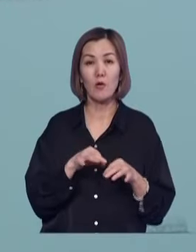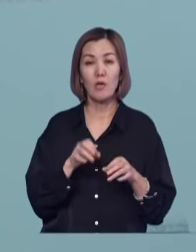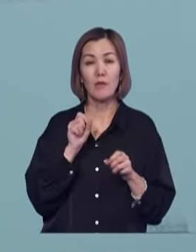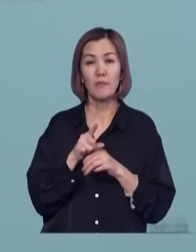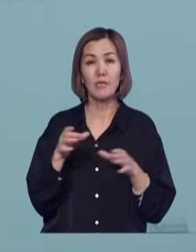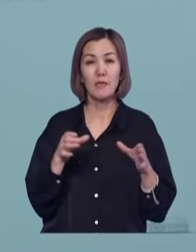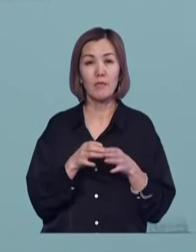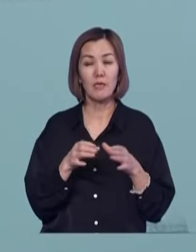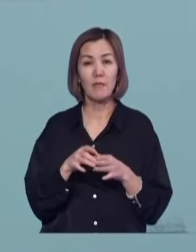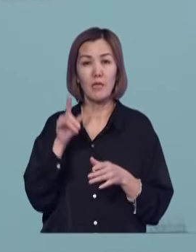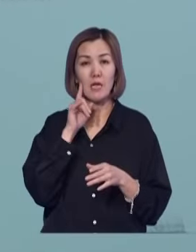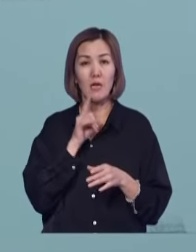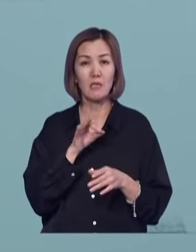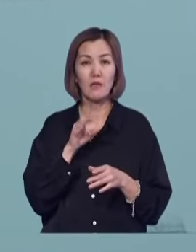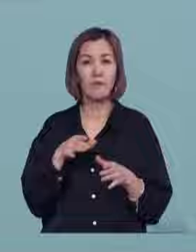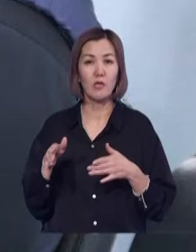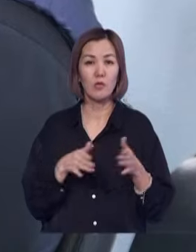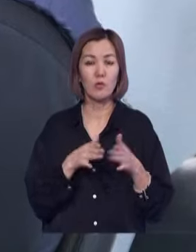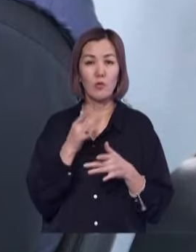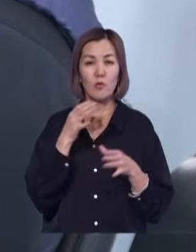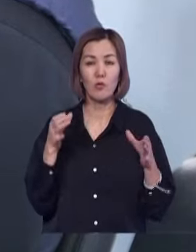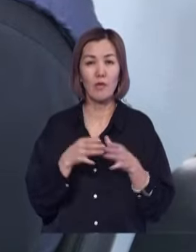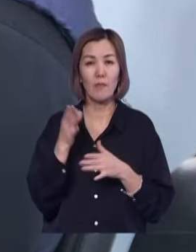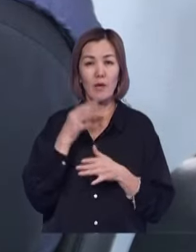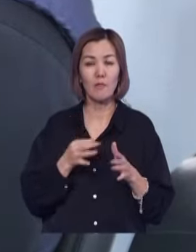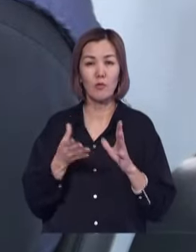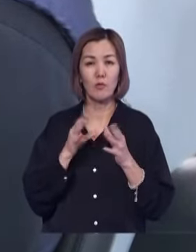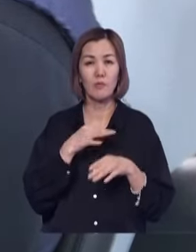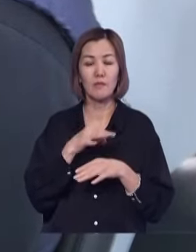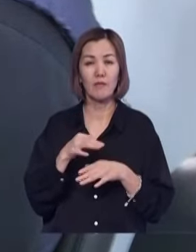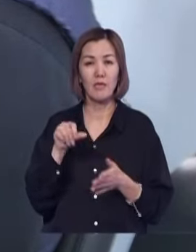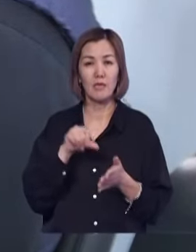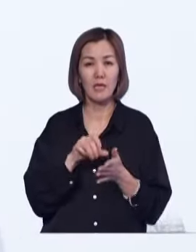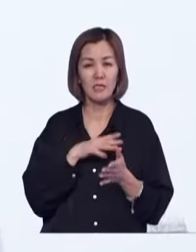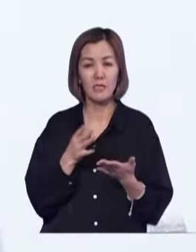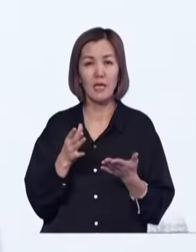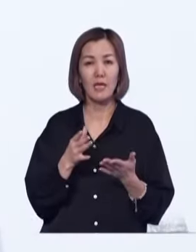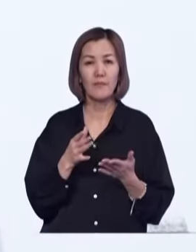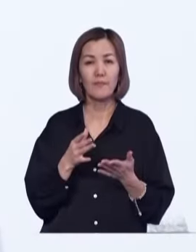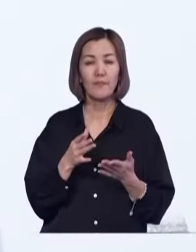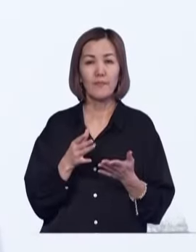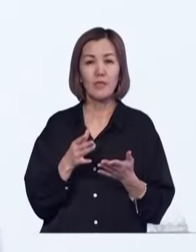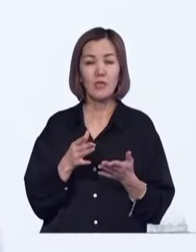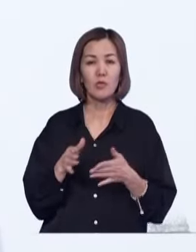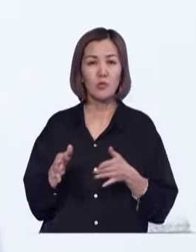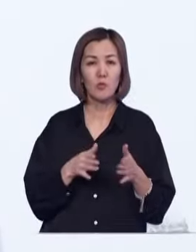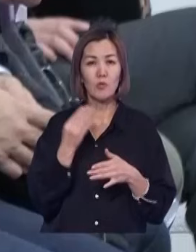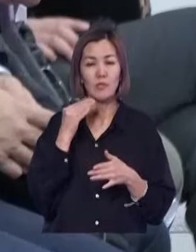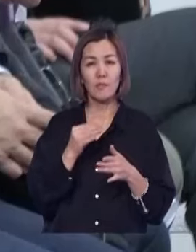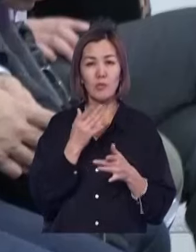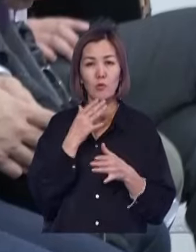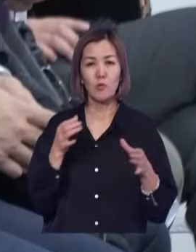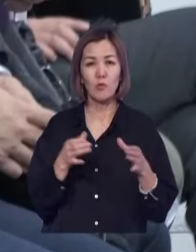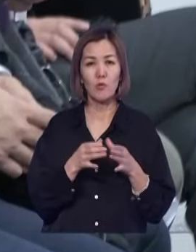мердігер мекемелер, Қазавтожол ұлттық компаниясының Алматы облысы филиалының өкілдері қатысты. Семинардың жол актив тері сапасының ұлттық